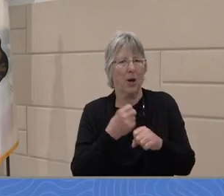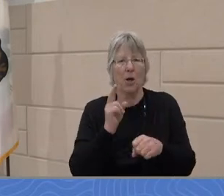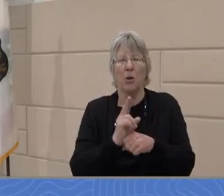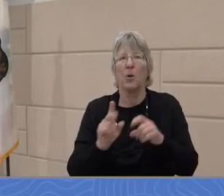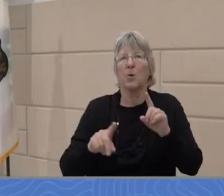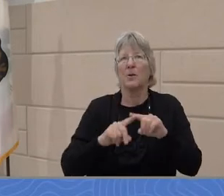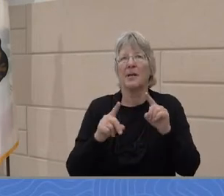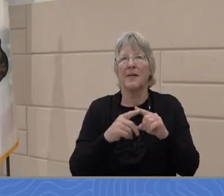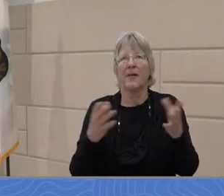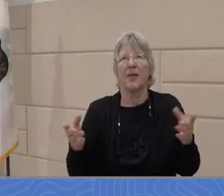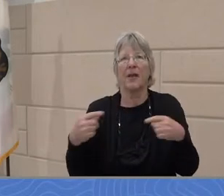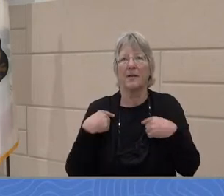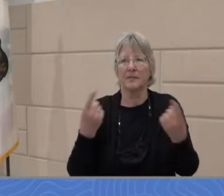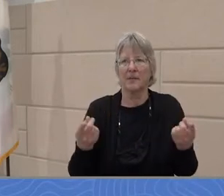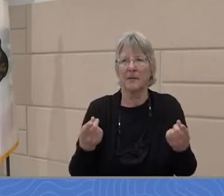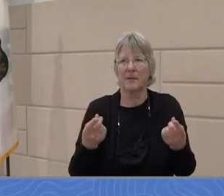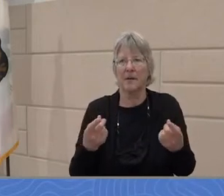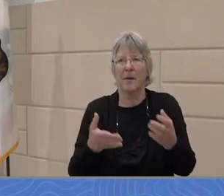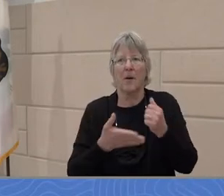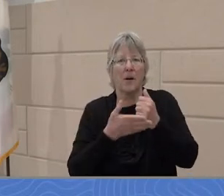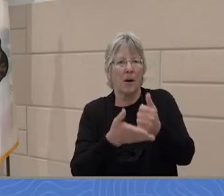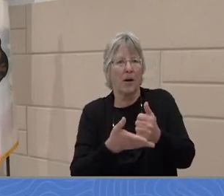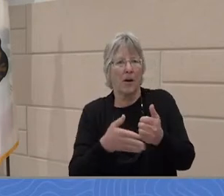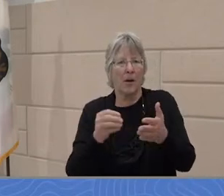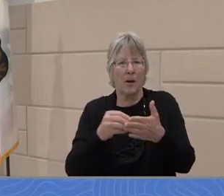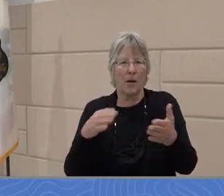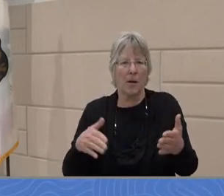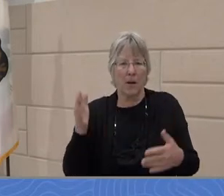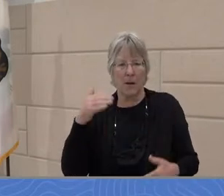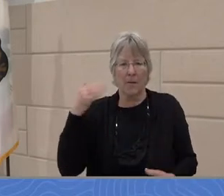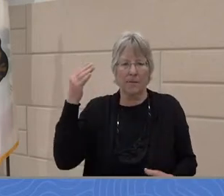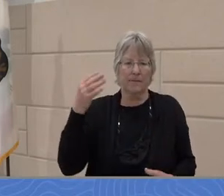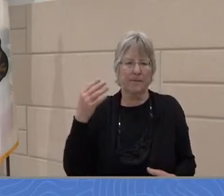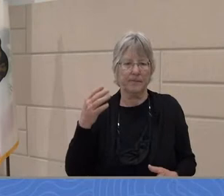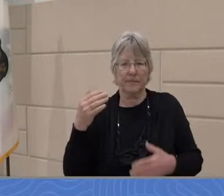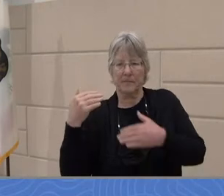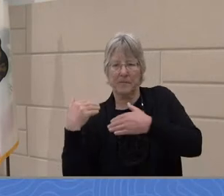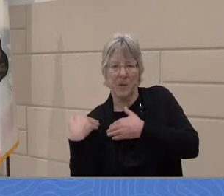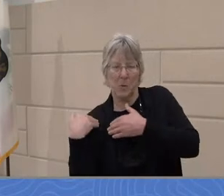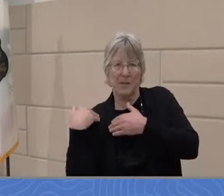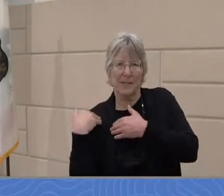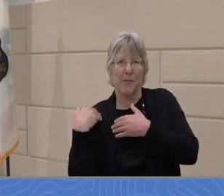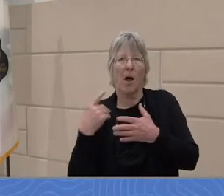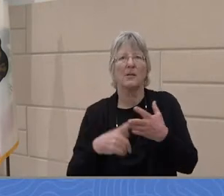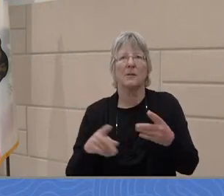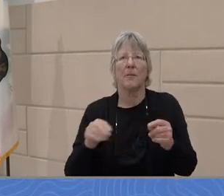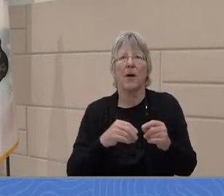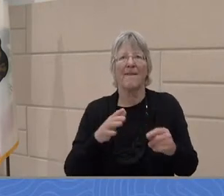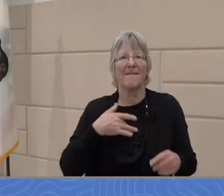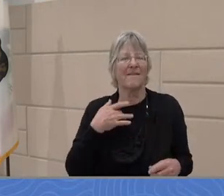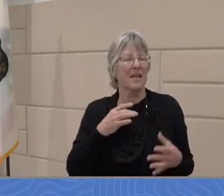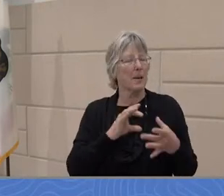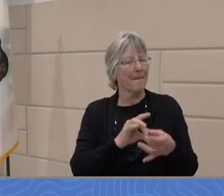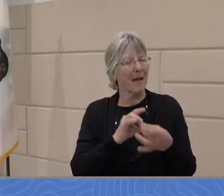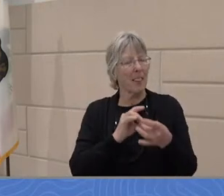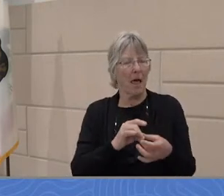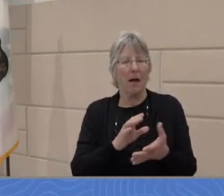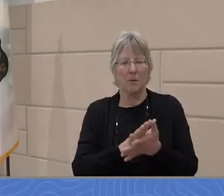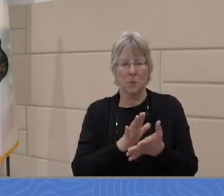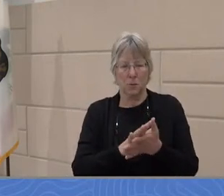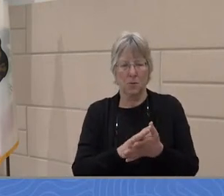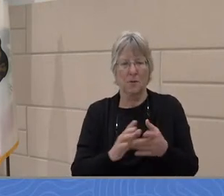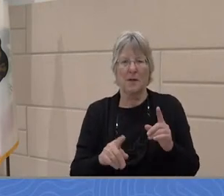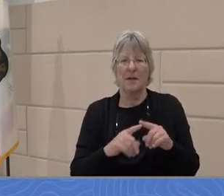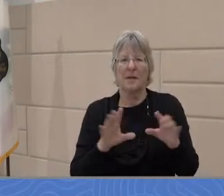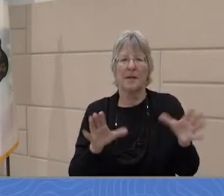ធ្វើយ៉ាងណាដើម្បីធ្វើប្រតិបត្តិការក្នុងការជំនួយនិងធ្វើមានកិរណីយភាព